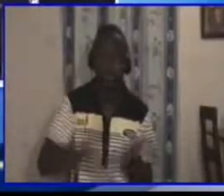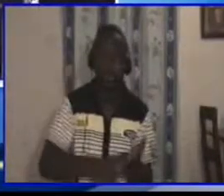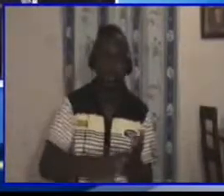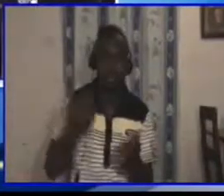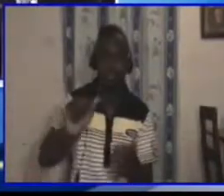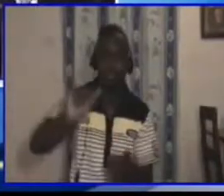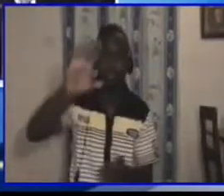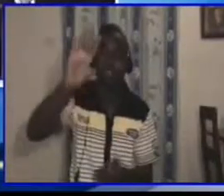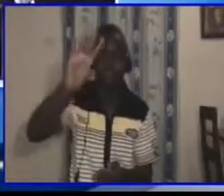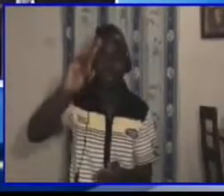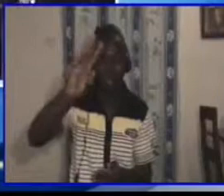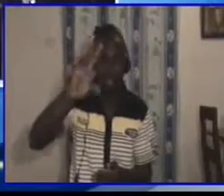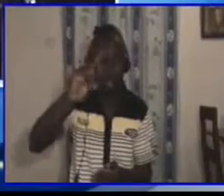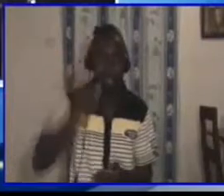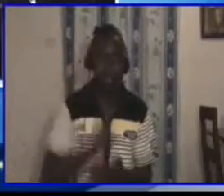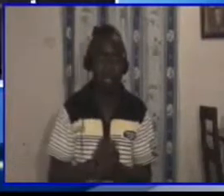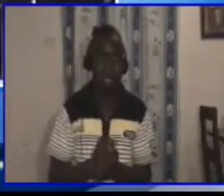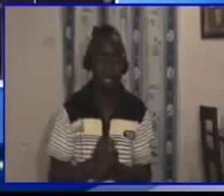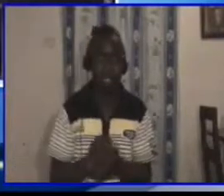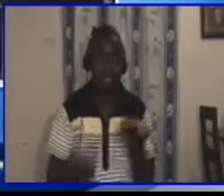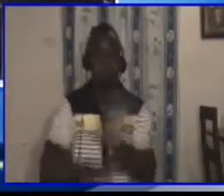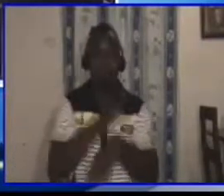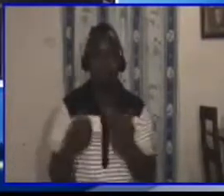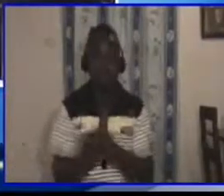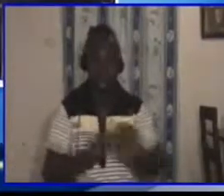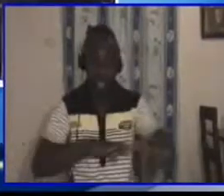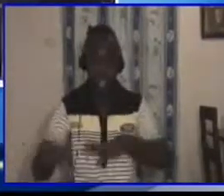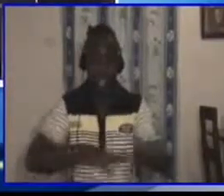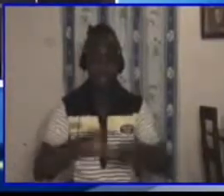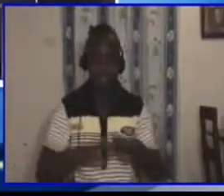fin dal tempo della riforma